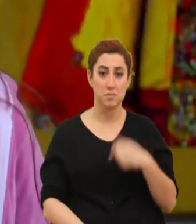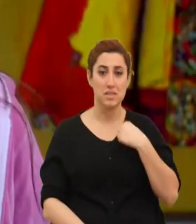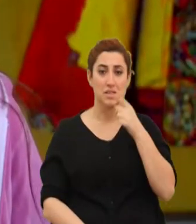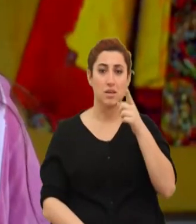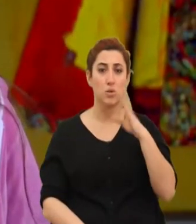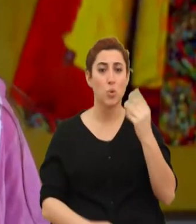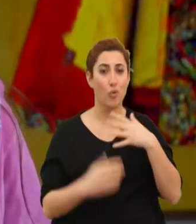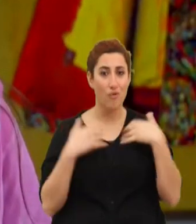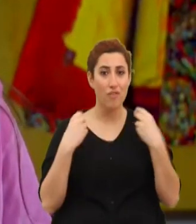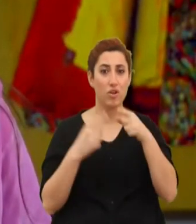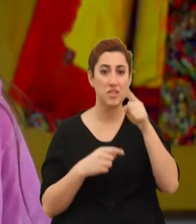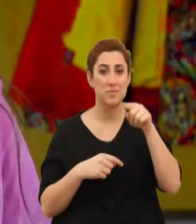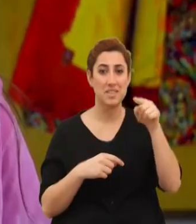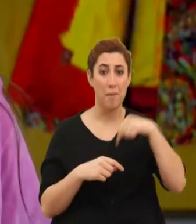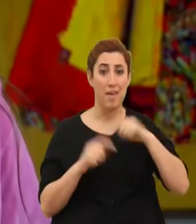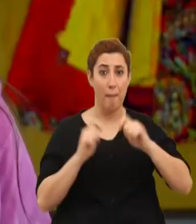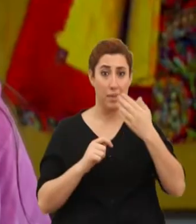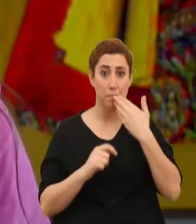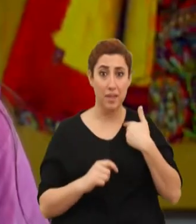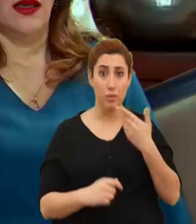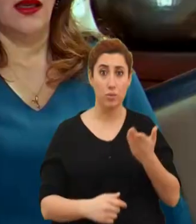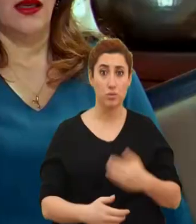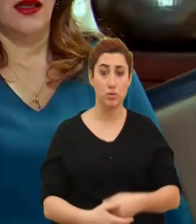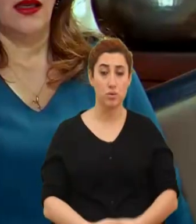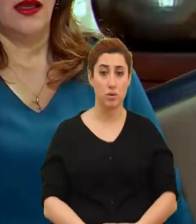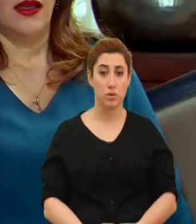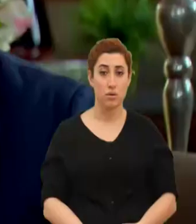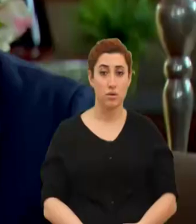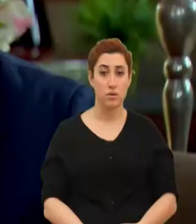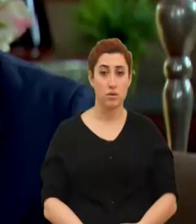Biz sana bu kadar güvenirken bir de şimdi sen yaptın mı diyorsun?